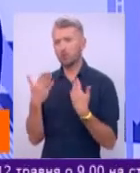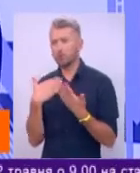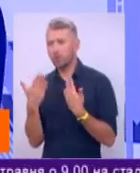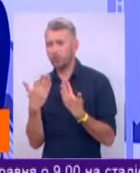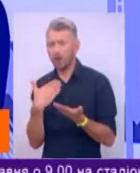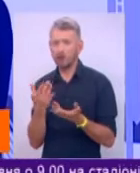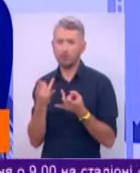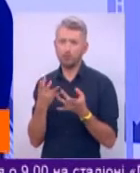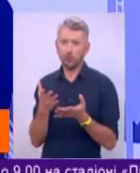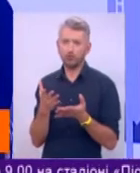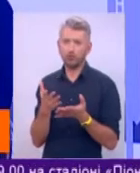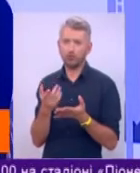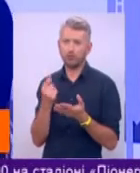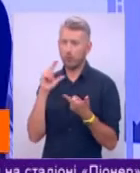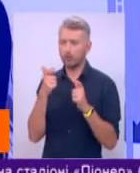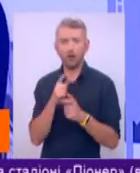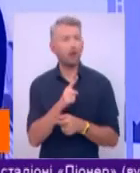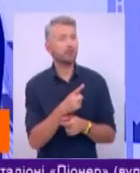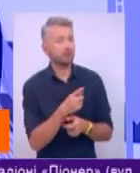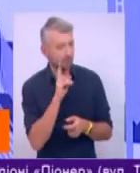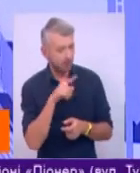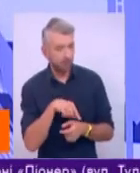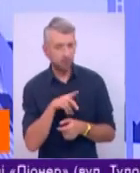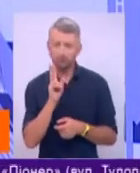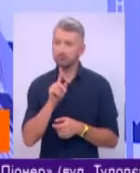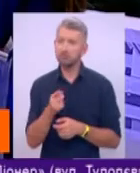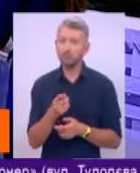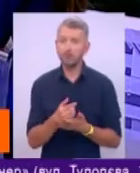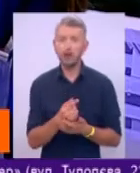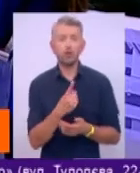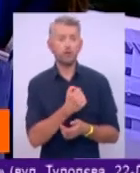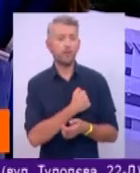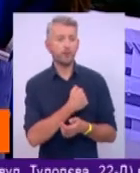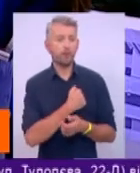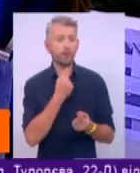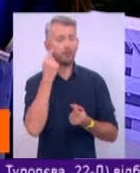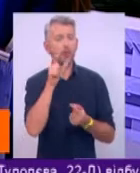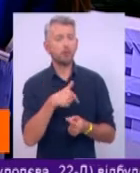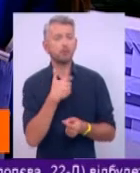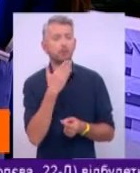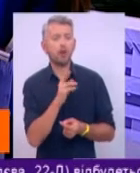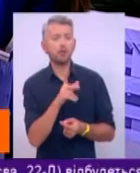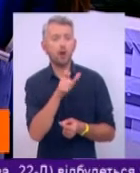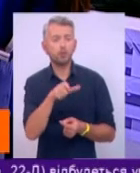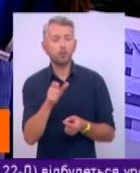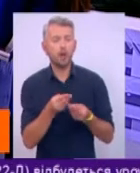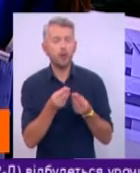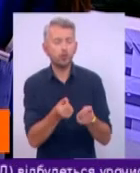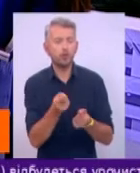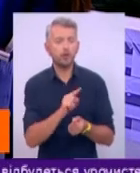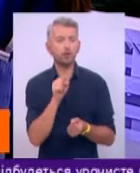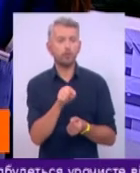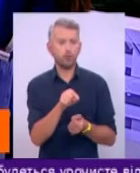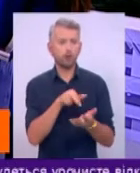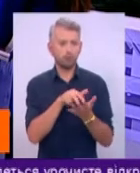кажете, просто відволіктися. Знаєте чому? Чому? Тому що одного військового психолога запитав, а як ви людину влаштовувати на те, щоб вони